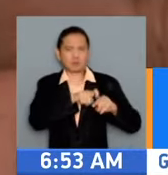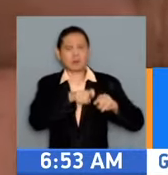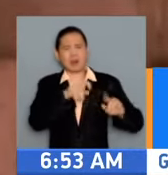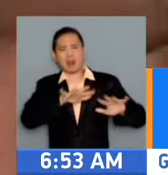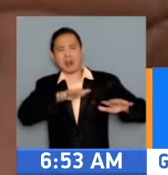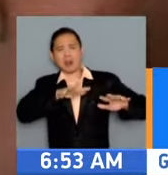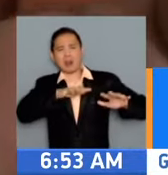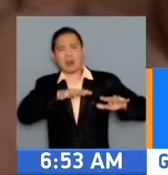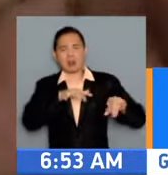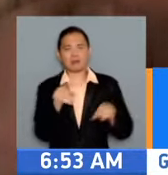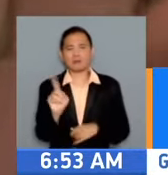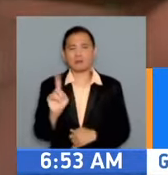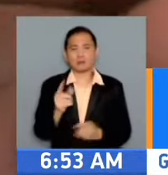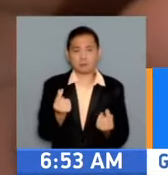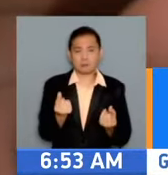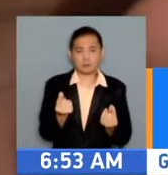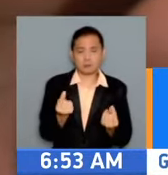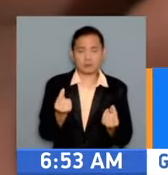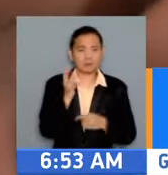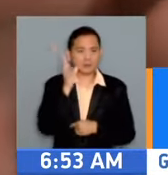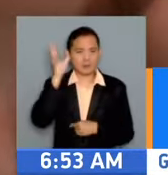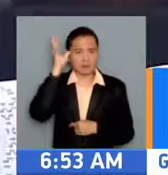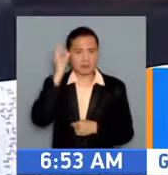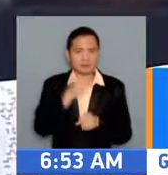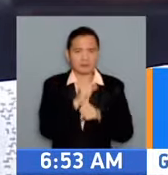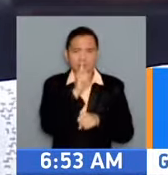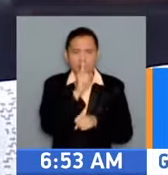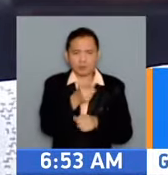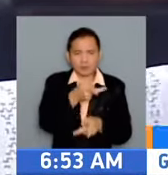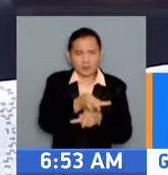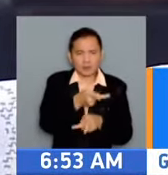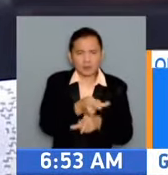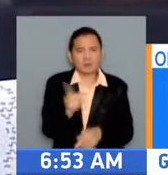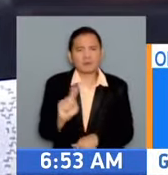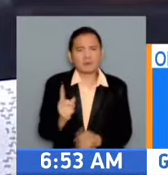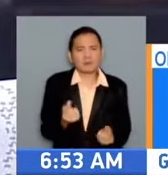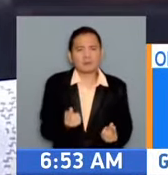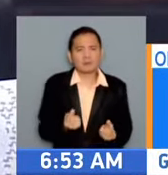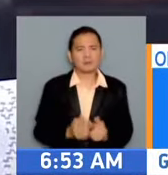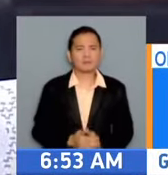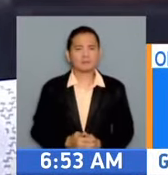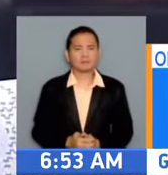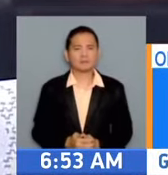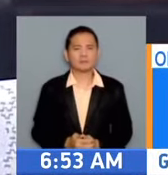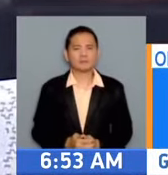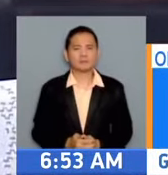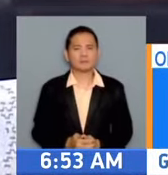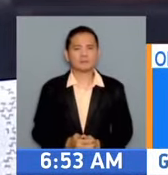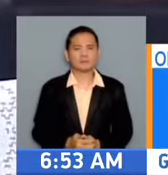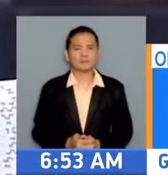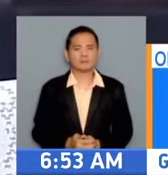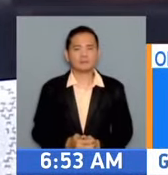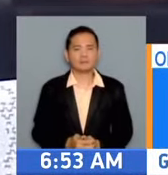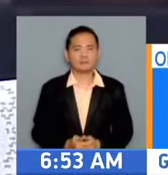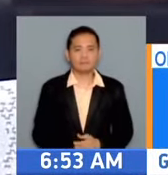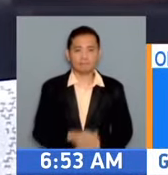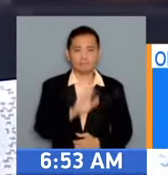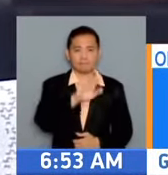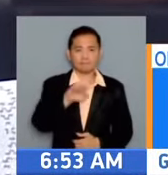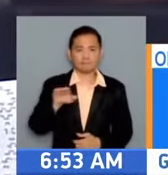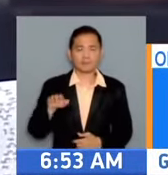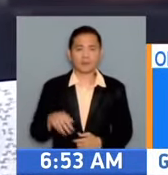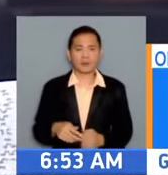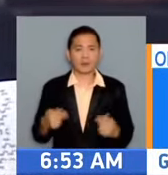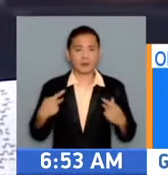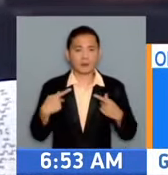dapat tandaan ng mga magulang para maiwasan yung mga ganyang pangyayari? Yan po. Sa ngayon, marami po tayong mga magulang na gumagamit lagi